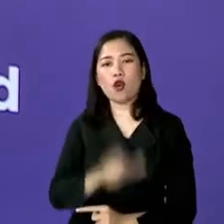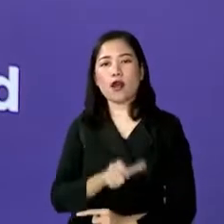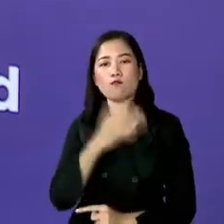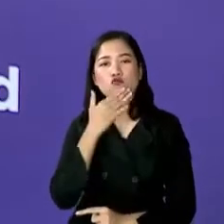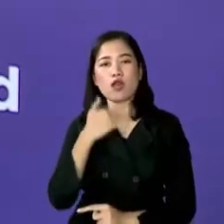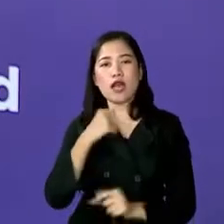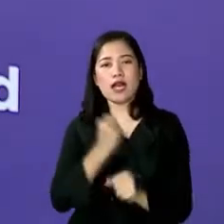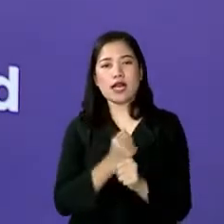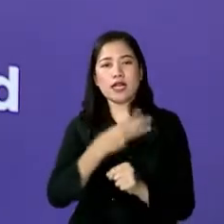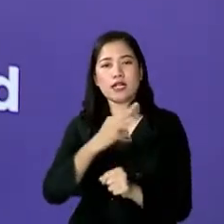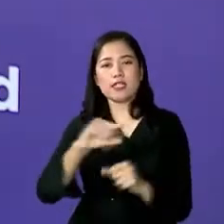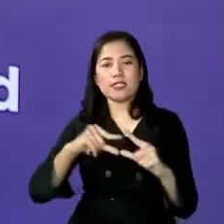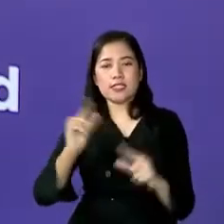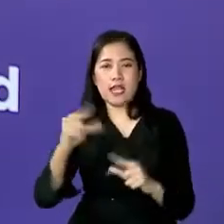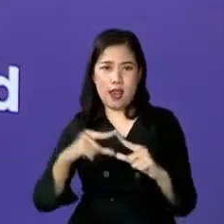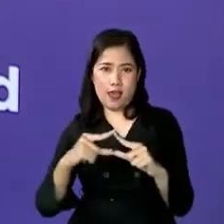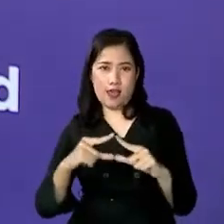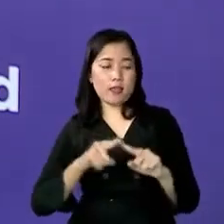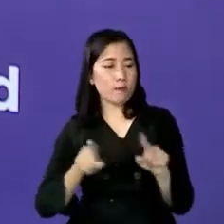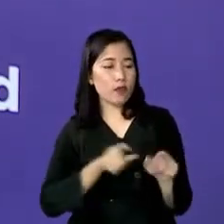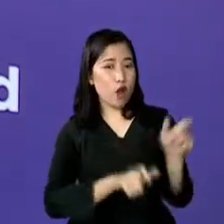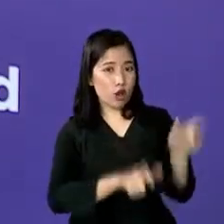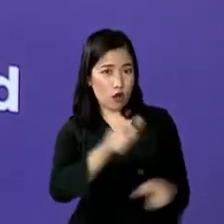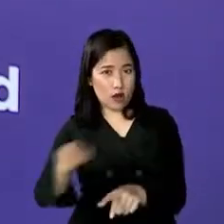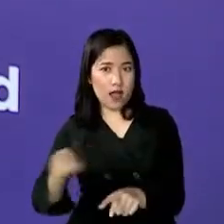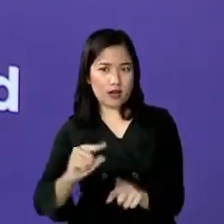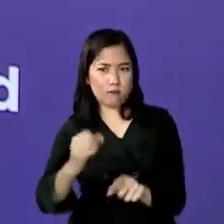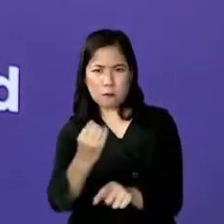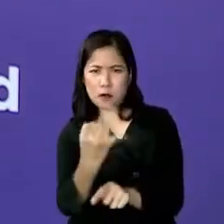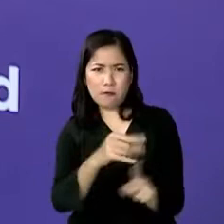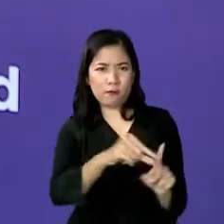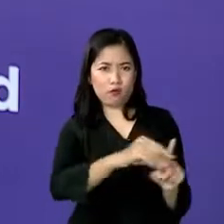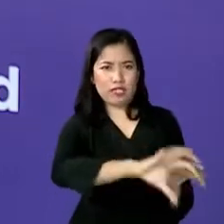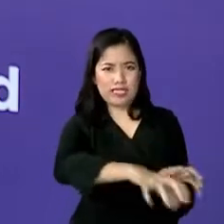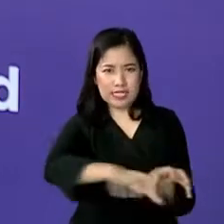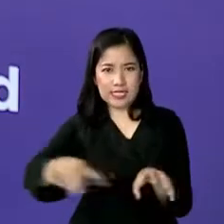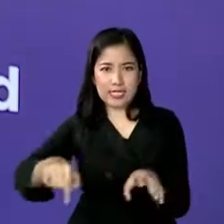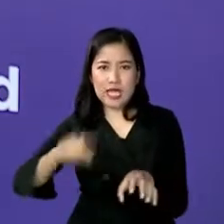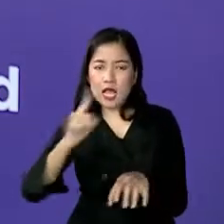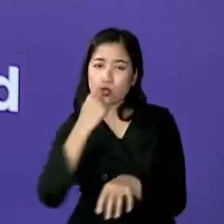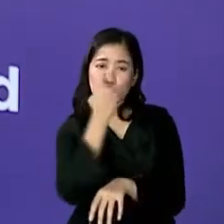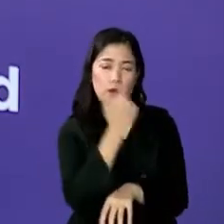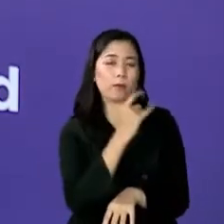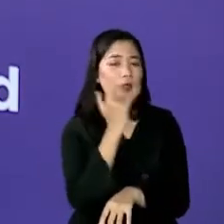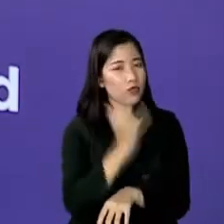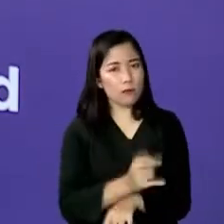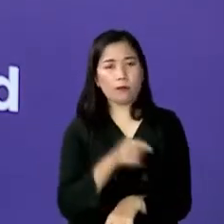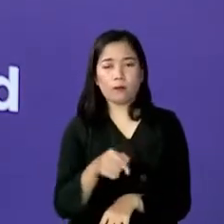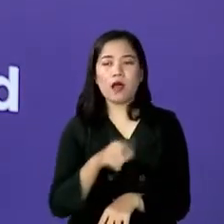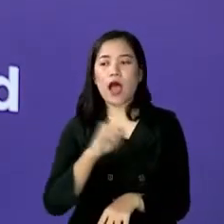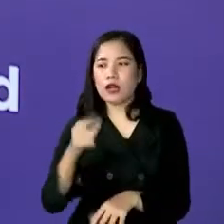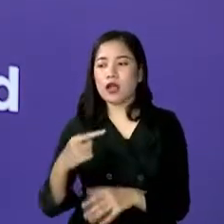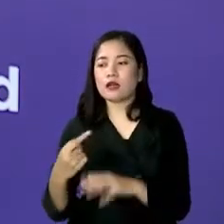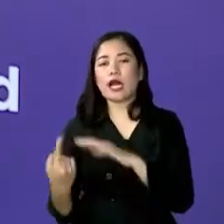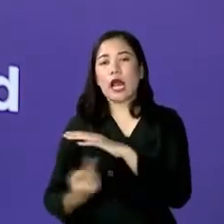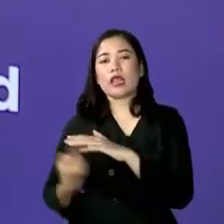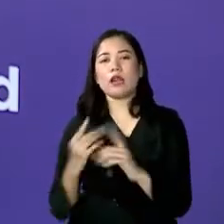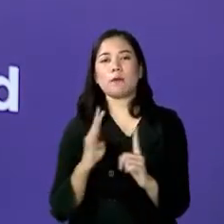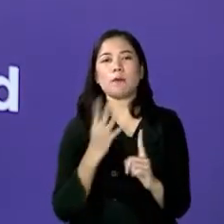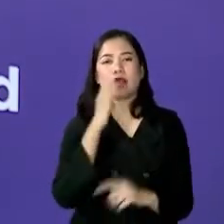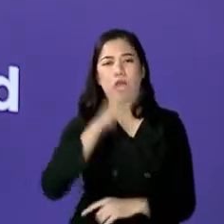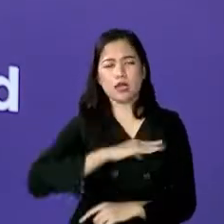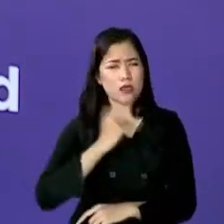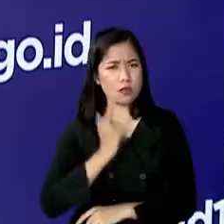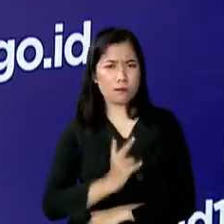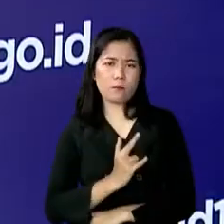Tetapi beberapa provinsi melakukan yang kontak erat juga dilakukan Sweep Bagaimana dan mereka harus tetap dikarantina selama 14 hari baik itu